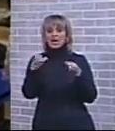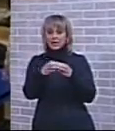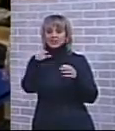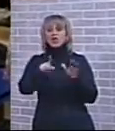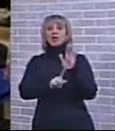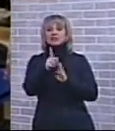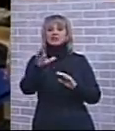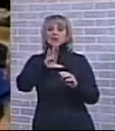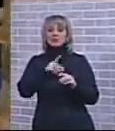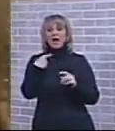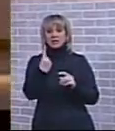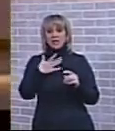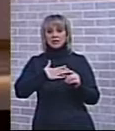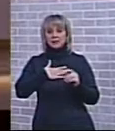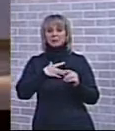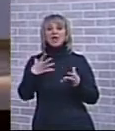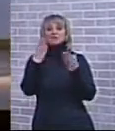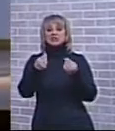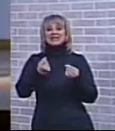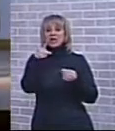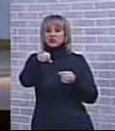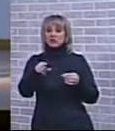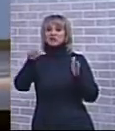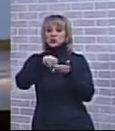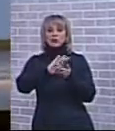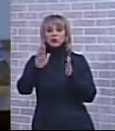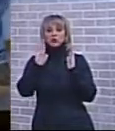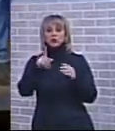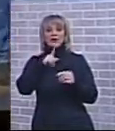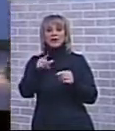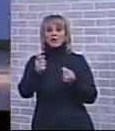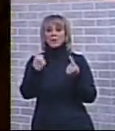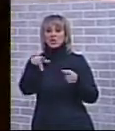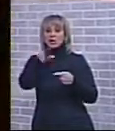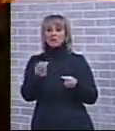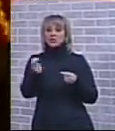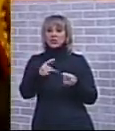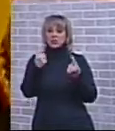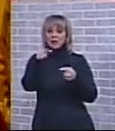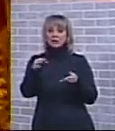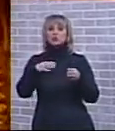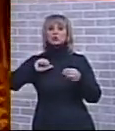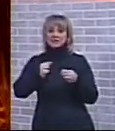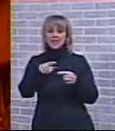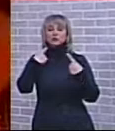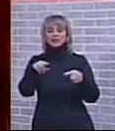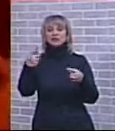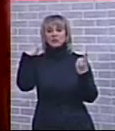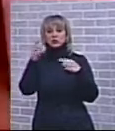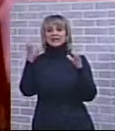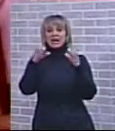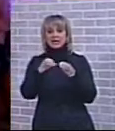Ну, вначале была одна я. В день рождения выступали не только именинники. Поздравить юбиляров пришли друзья, другие творческие коллективы.